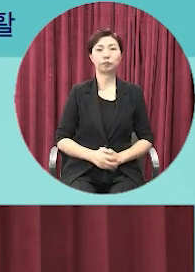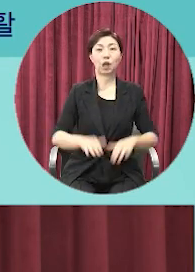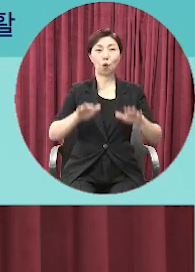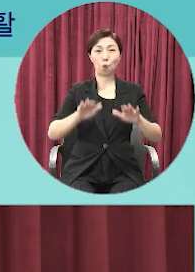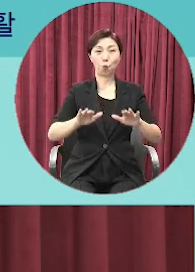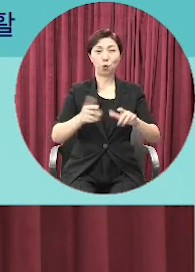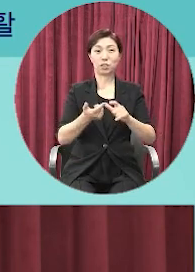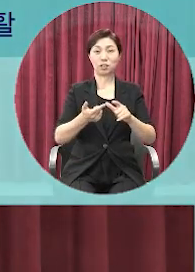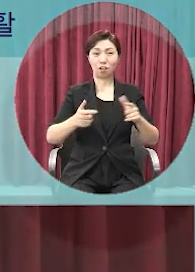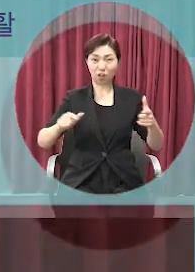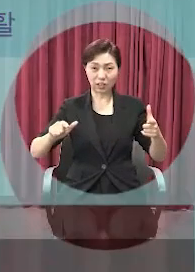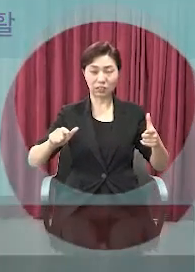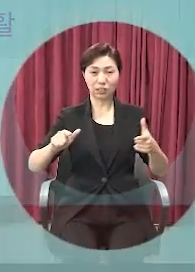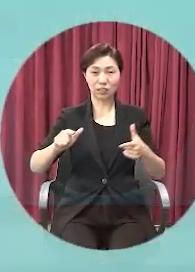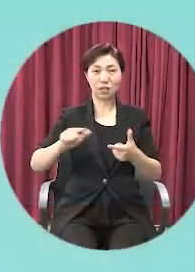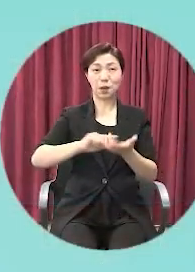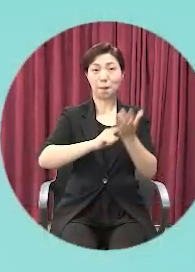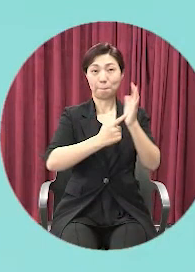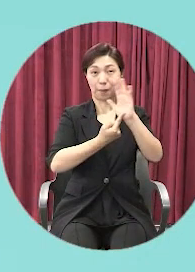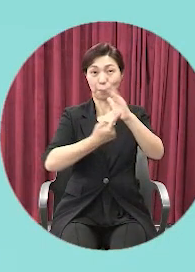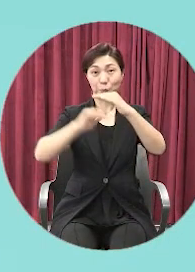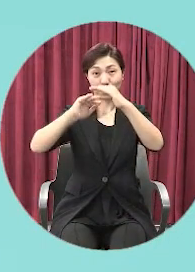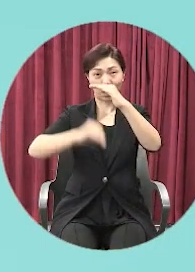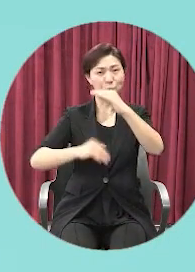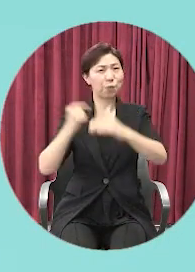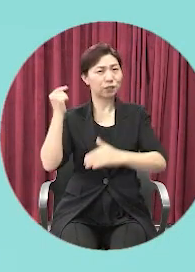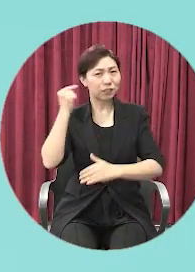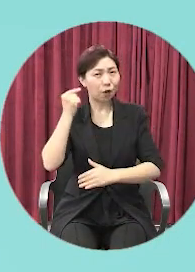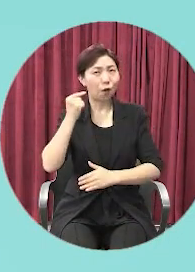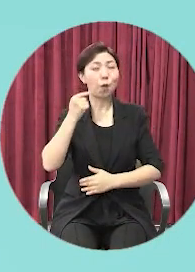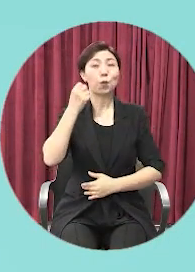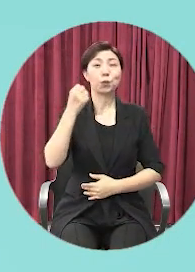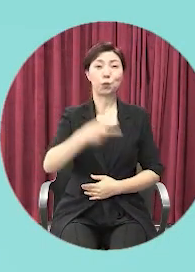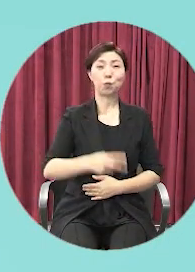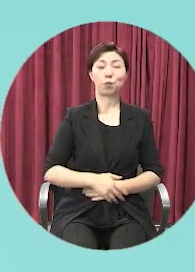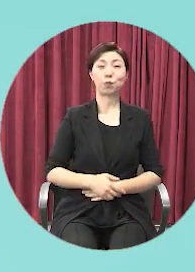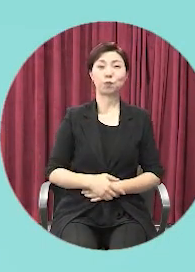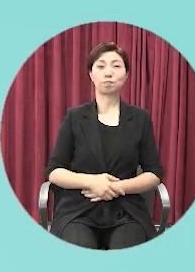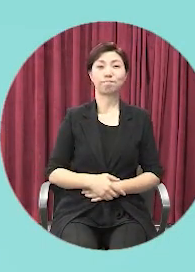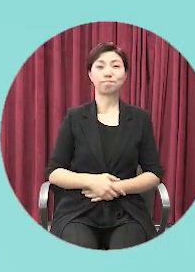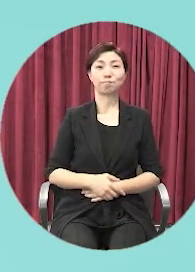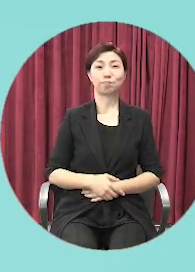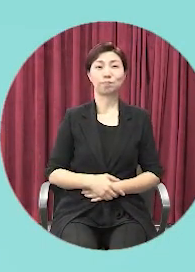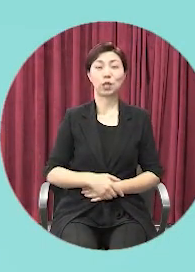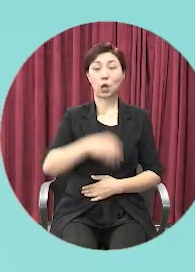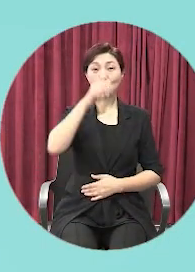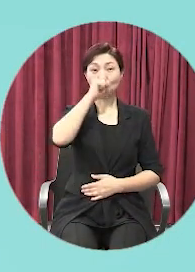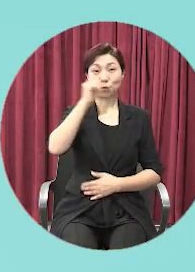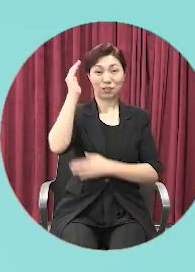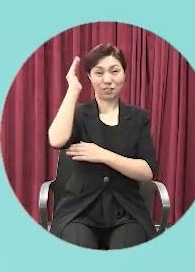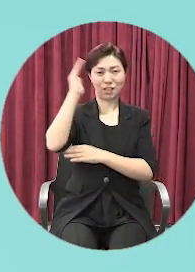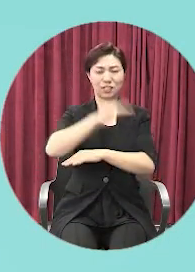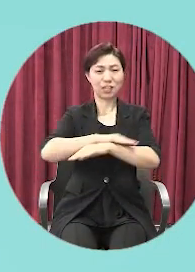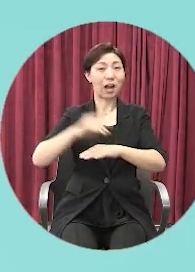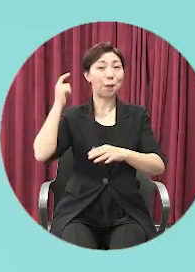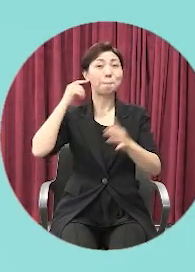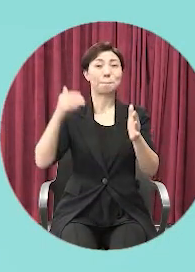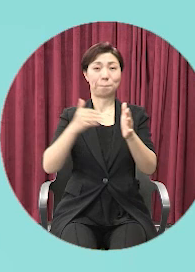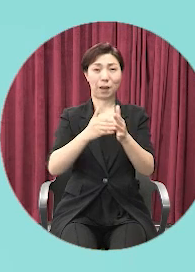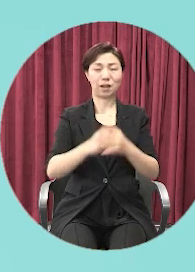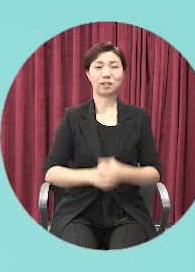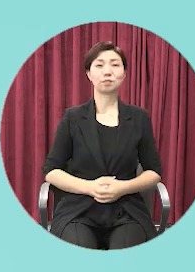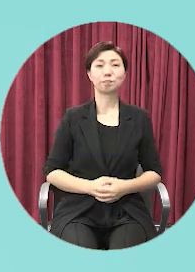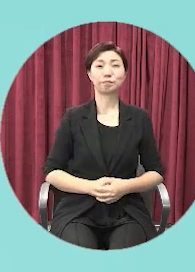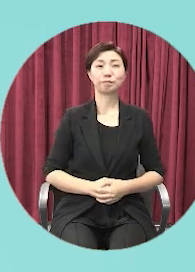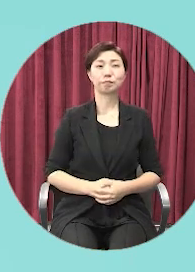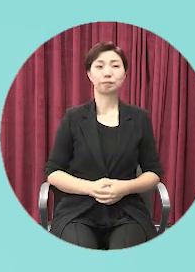여러 가지 그 발표하신 것들도 듣고 이렇게 해서 아주 좋은 말씀 잘 들었는데요.